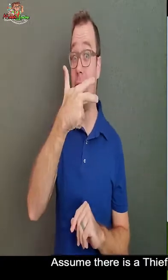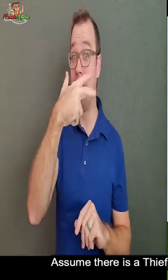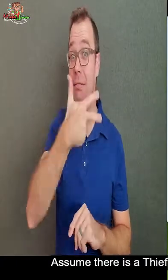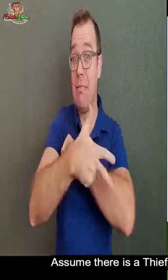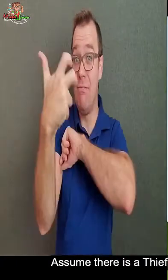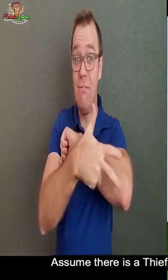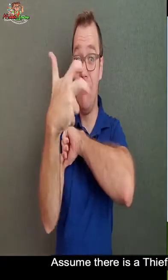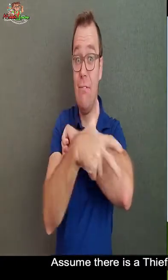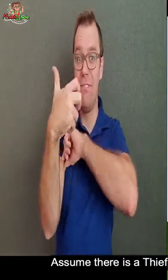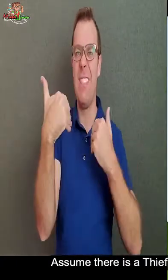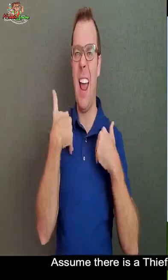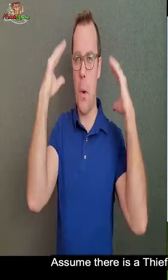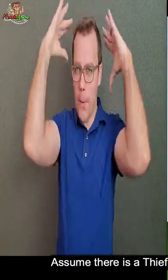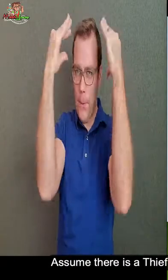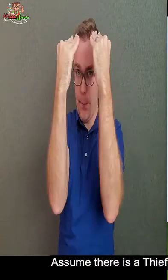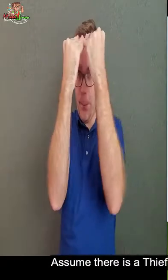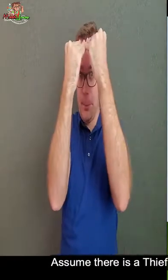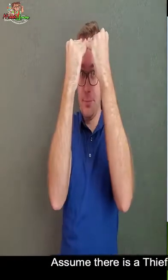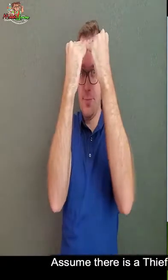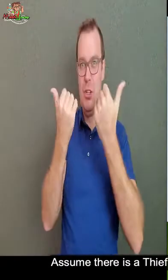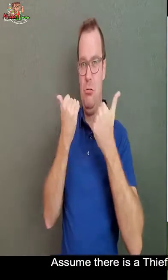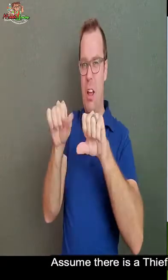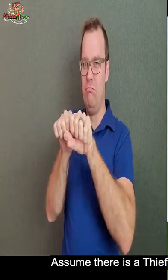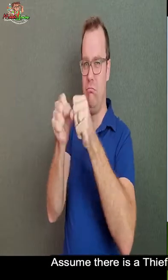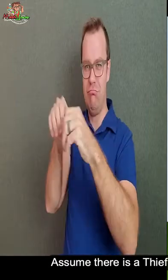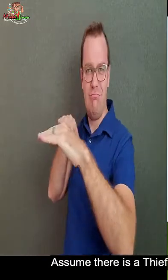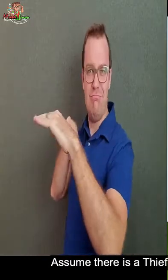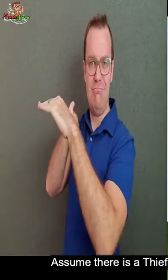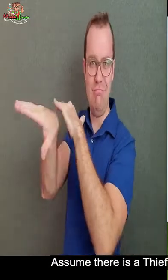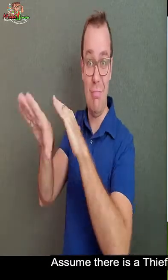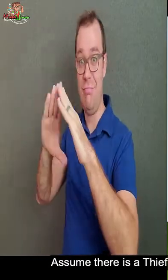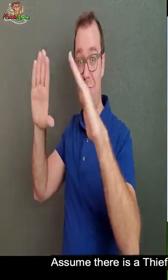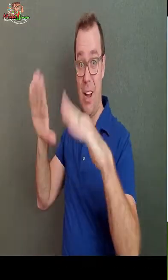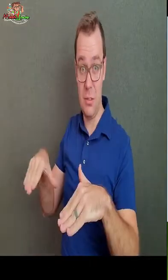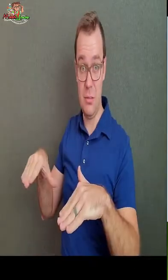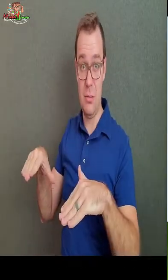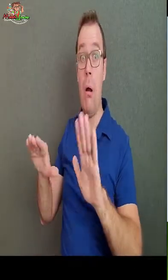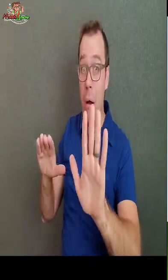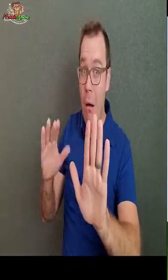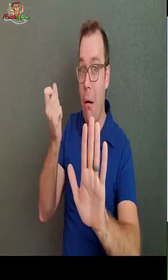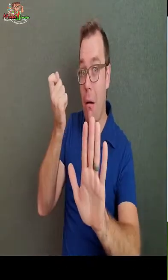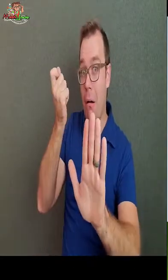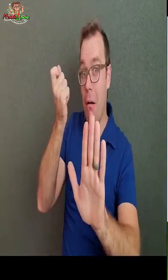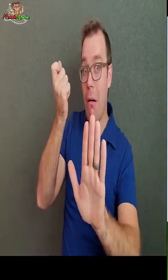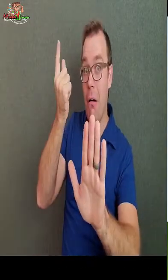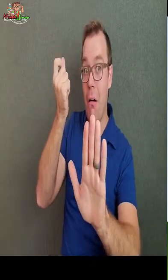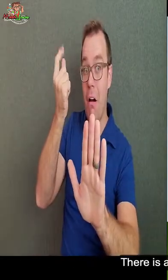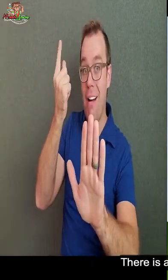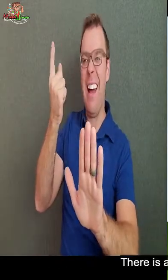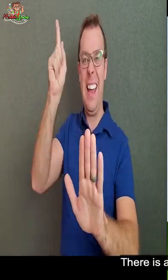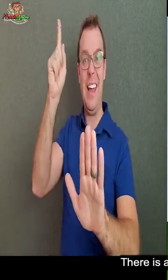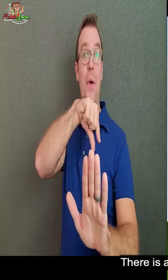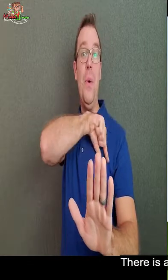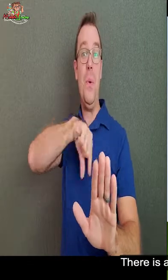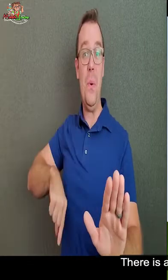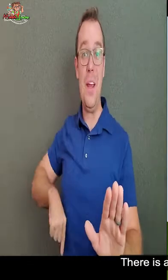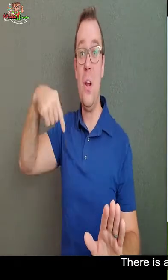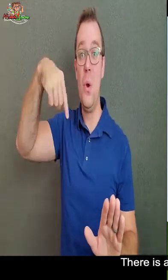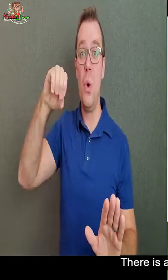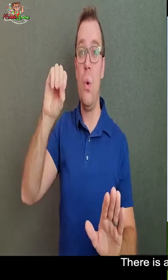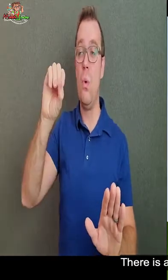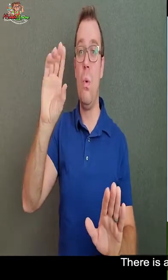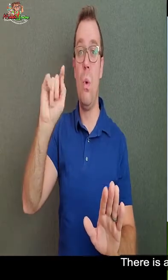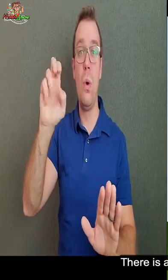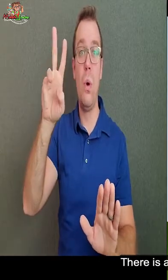जो वाइजर पहन के डिविडेंड मिस्टर डिविडेंड के घर में घुसने की कोशिश करता है. तो आप देखेंगे वो स्टेज बनाया और ऊपर से क्वीन कोशिश ऊपर पहुंच